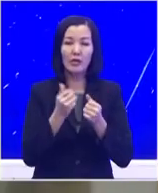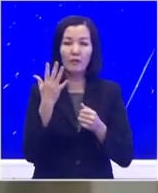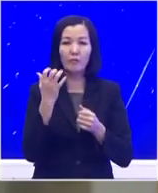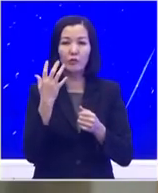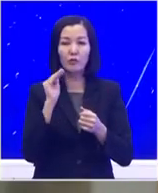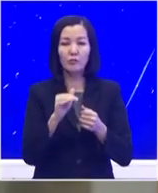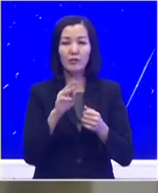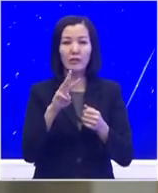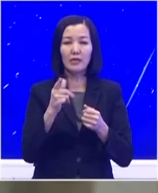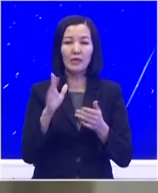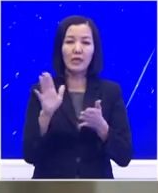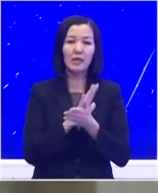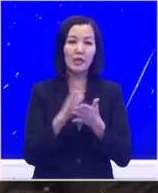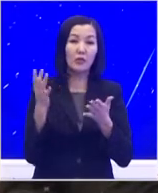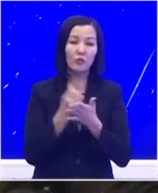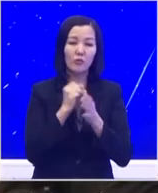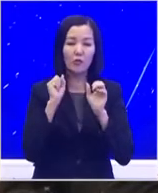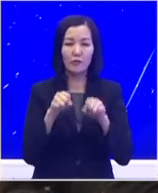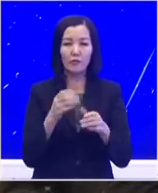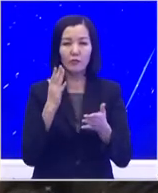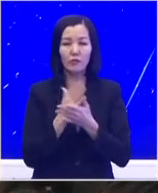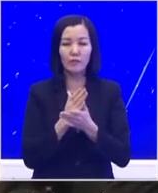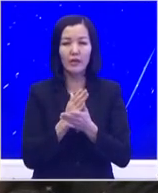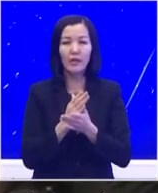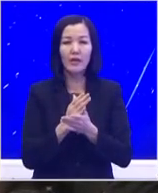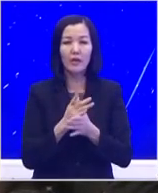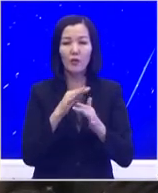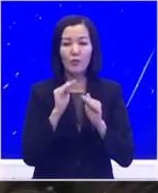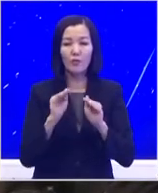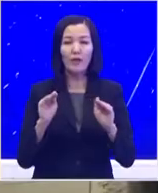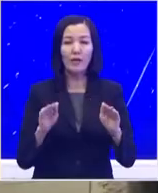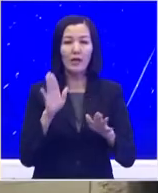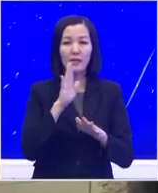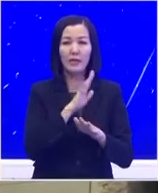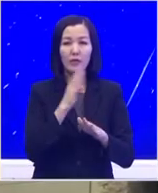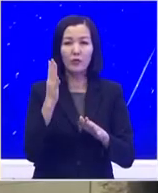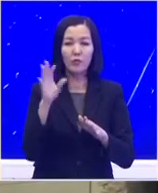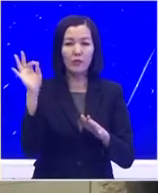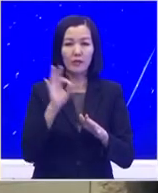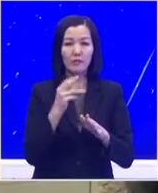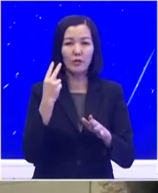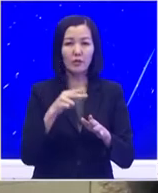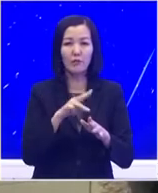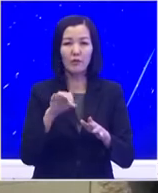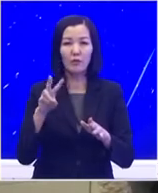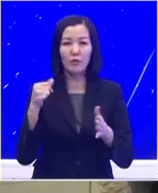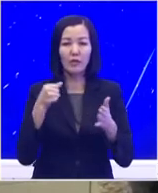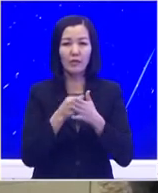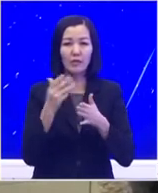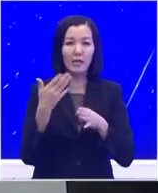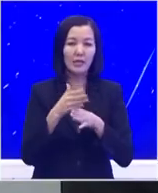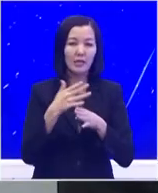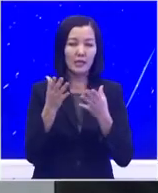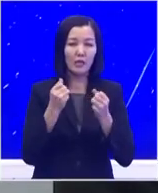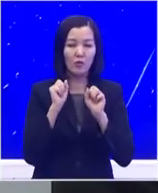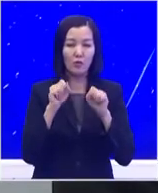мың теңгеге дейін грант ұтып алуға мүмкіндіктері болмақ. Әрі көп балалы аналарға 4%-бен 20 миллион теңгеге дейінгі қомақты